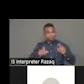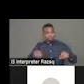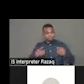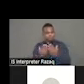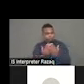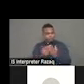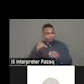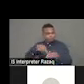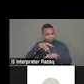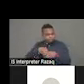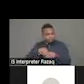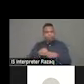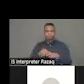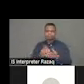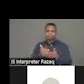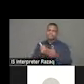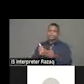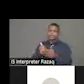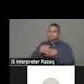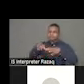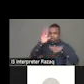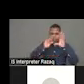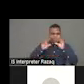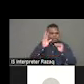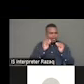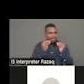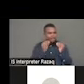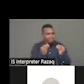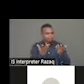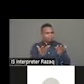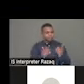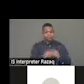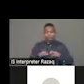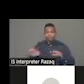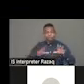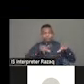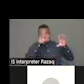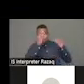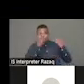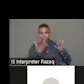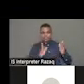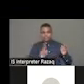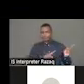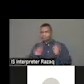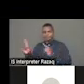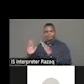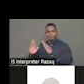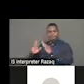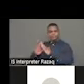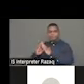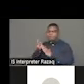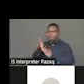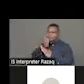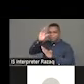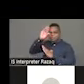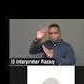ishuri ababyeyi bamufashe cyangwa abaturanyi, mbese cyangwa yongere abisubiremo, asubire muri bya bindi yize.